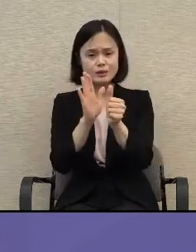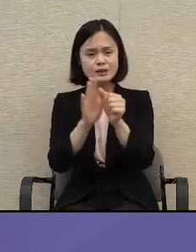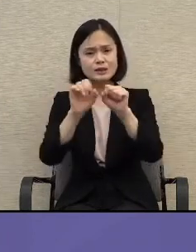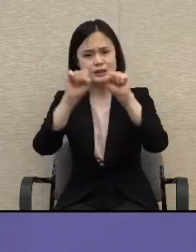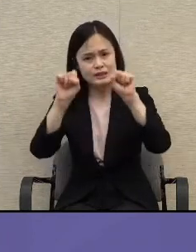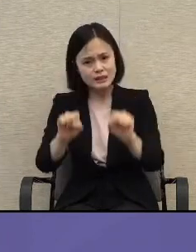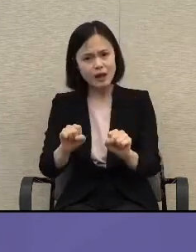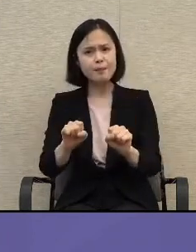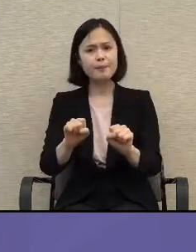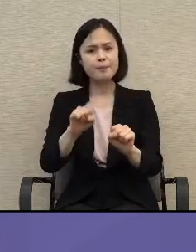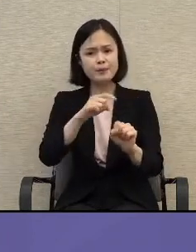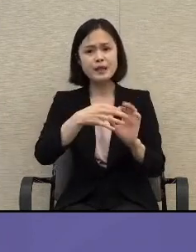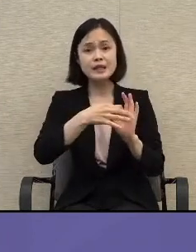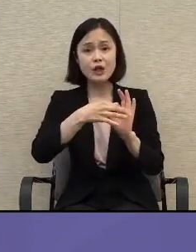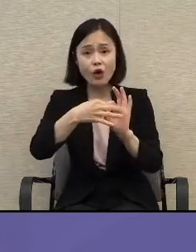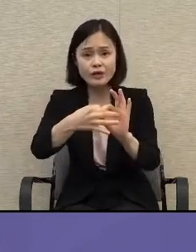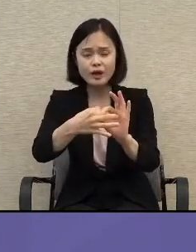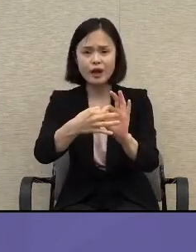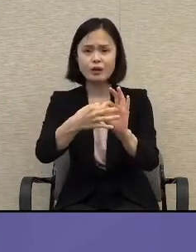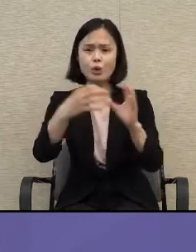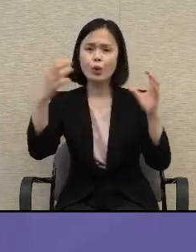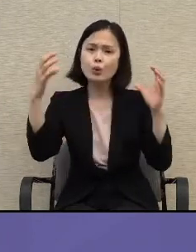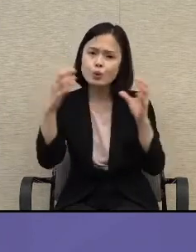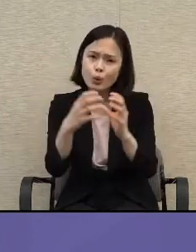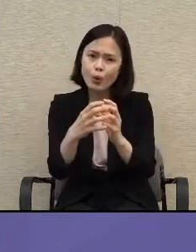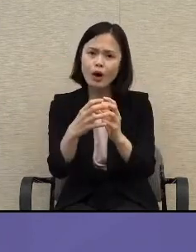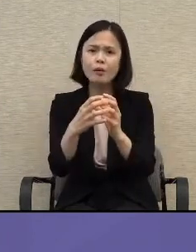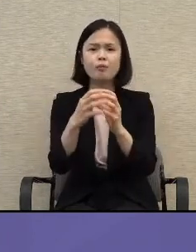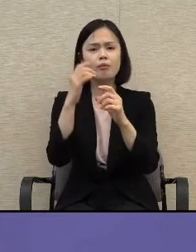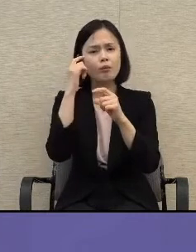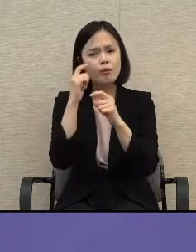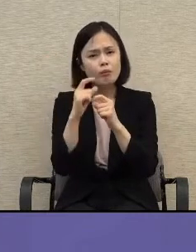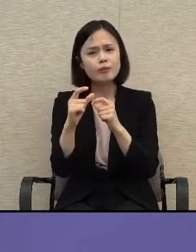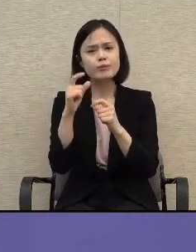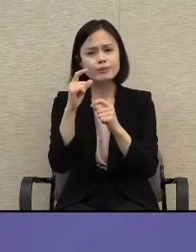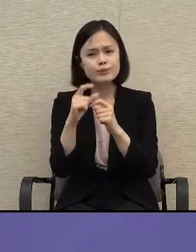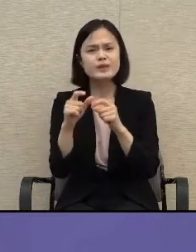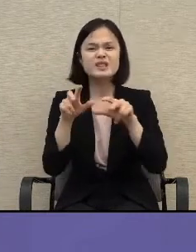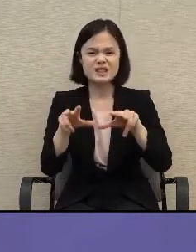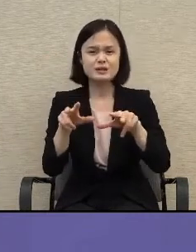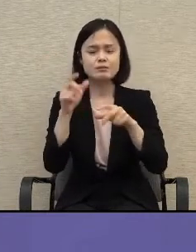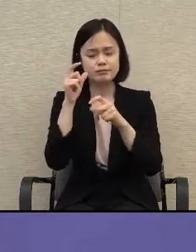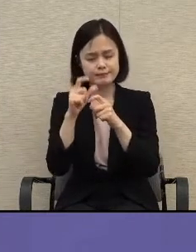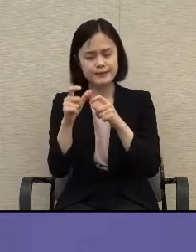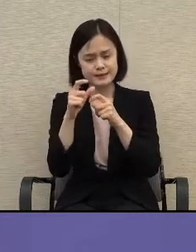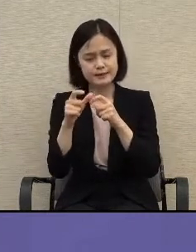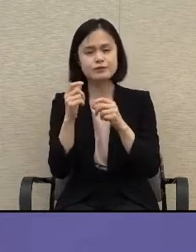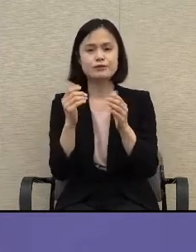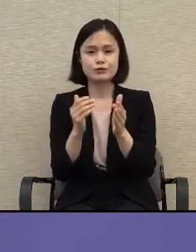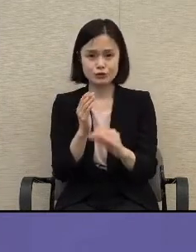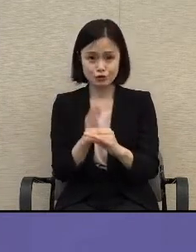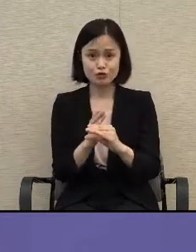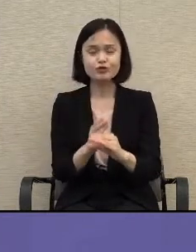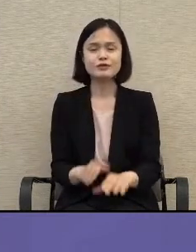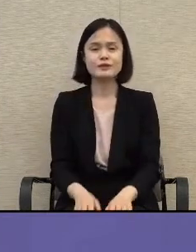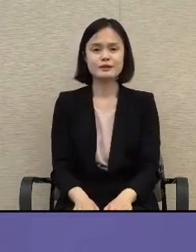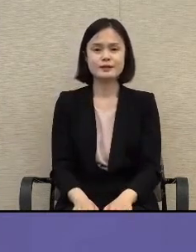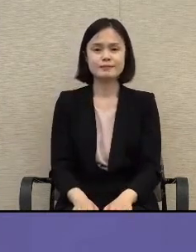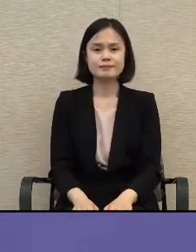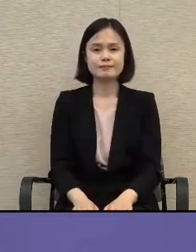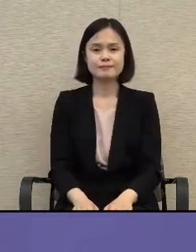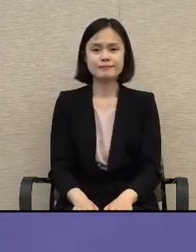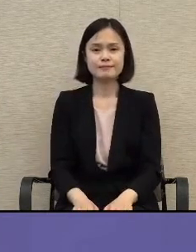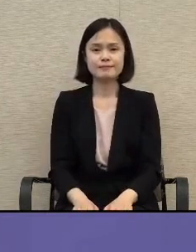연계, 서비스들의 통합, 이제 이런 것들을 이제 고민하고 있는 단계가 현재 진행 중이기는 합니다.